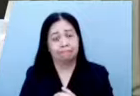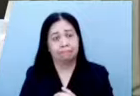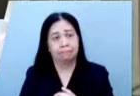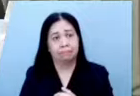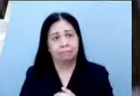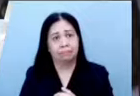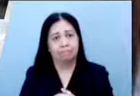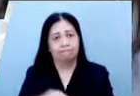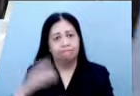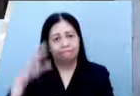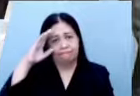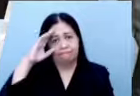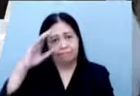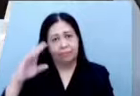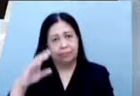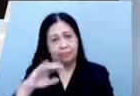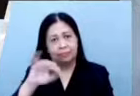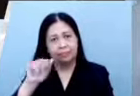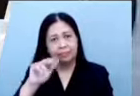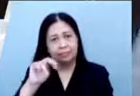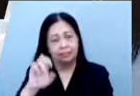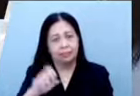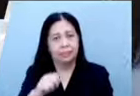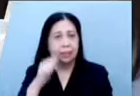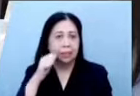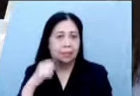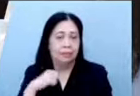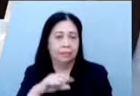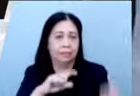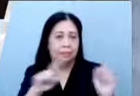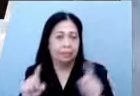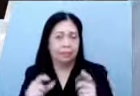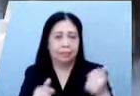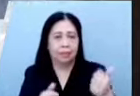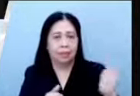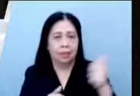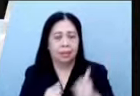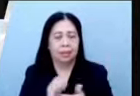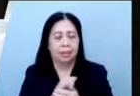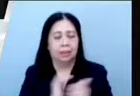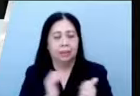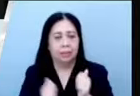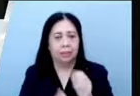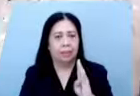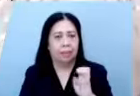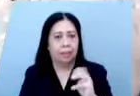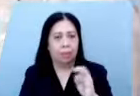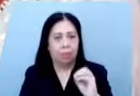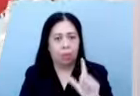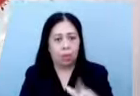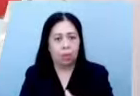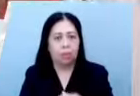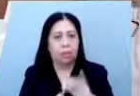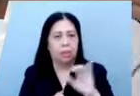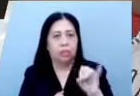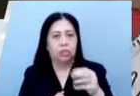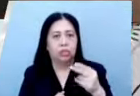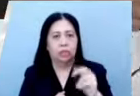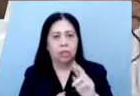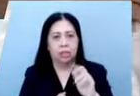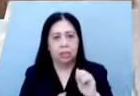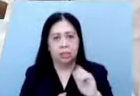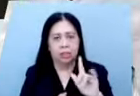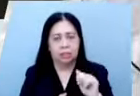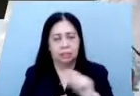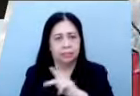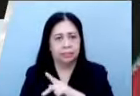salute Jane. Dumating naman kagabi ang mga veteranong aktor na sina Bembol Rocco at John Arcilla. Personal na nakiramay si